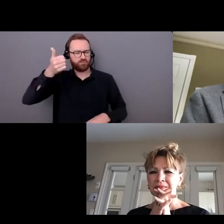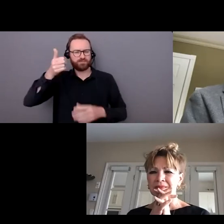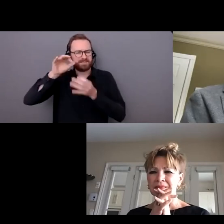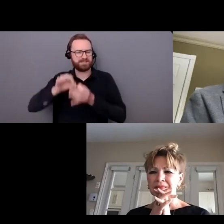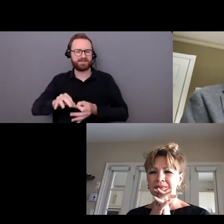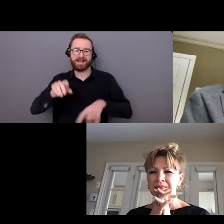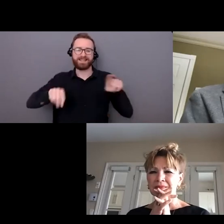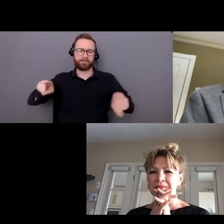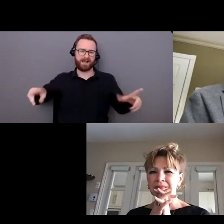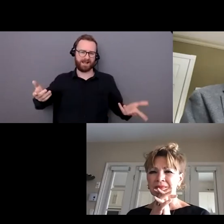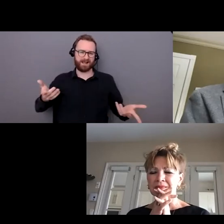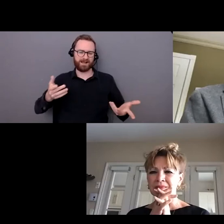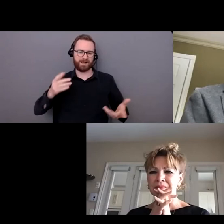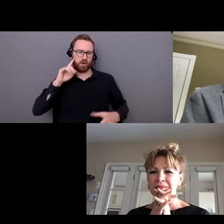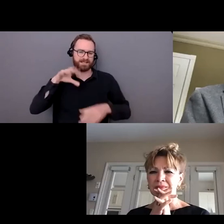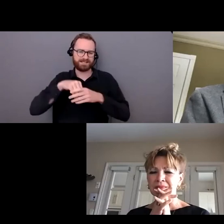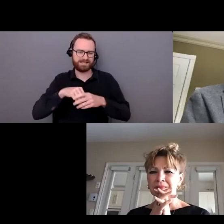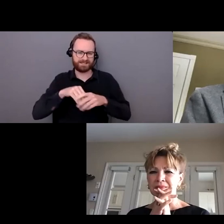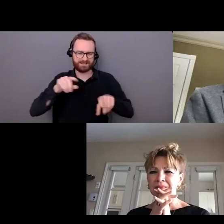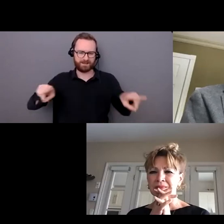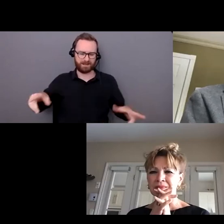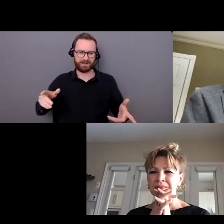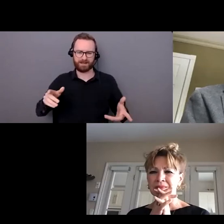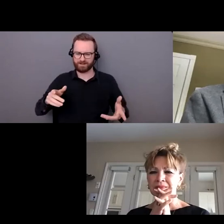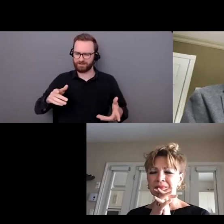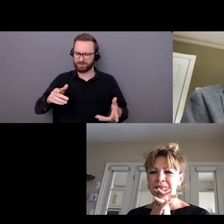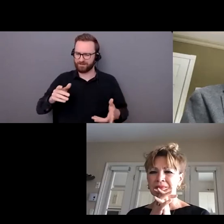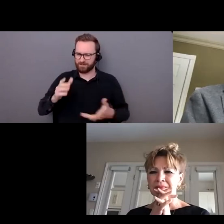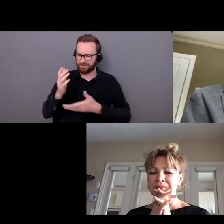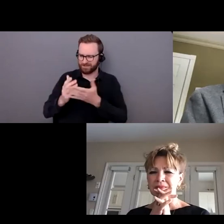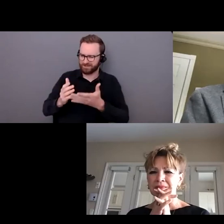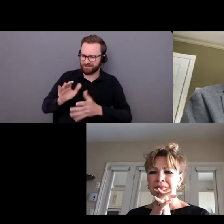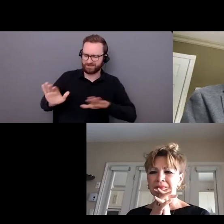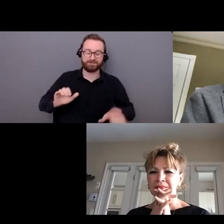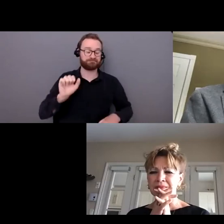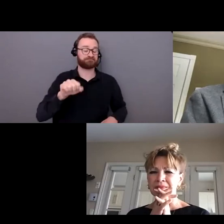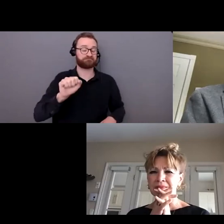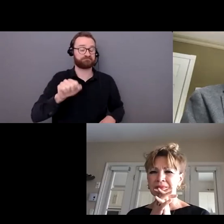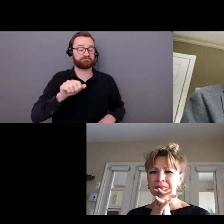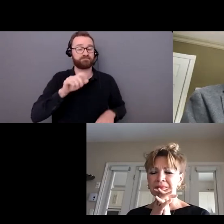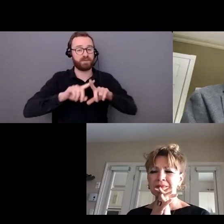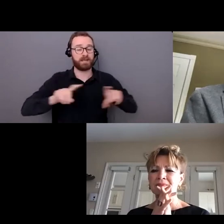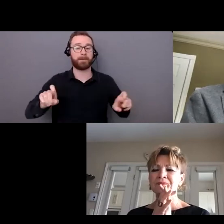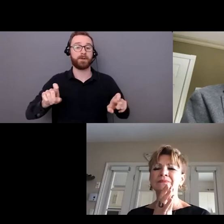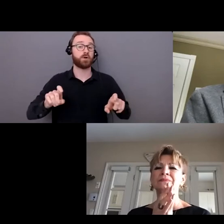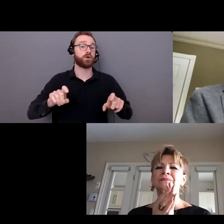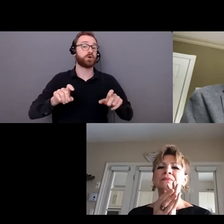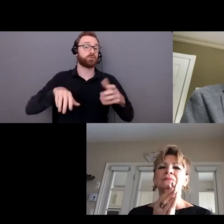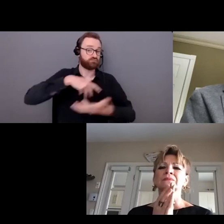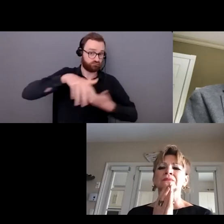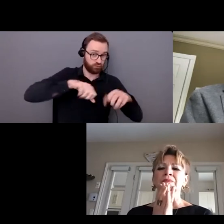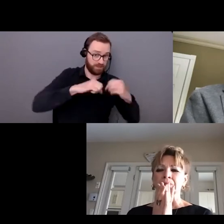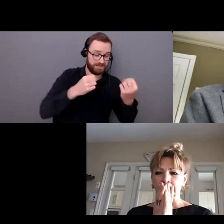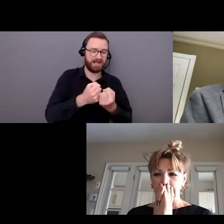personnes autistes, hein, c'est ça. Il y a comme une complexité là-dessus aussi. C'est très variable, puis je parle au Ouais. niveau social et même au niveau des sensibilités.